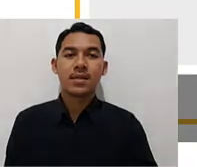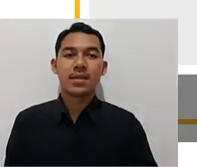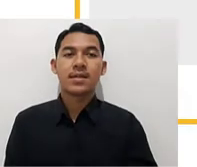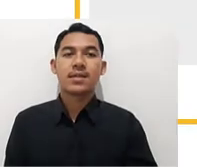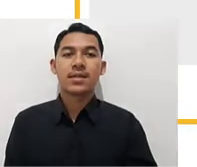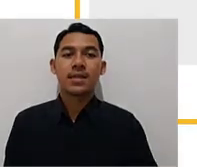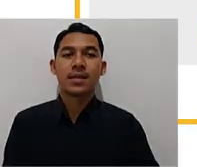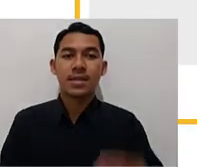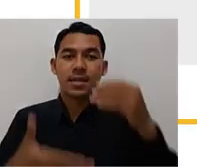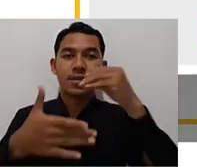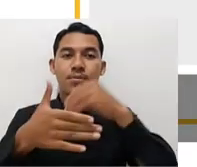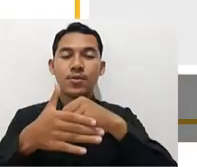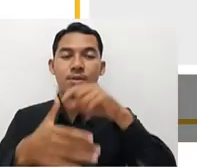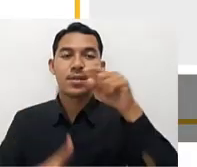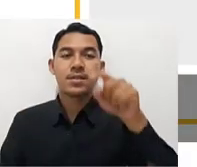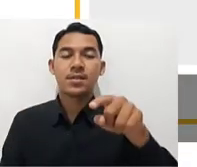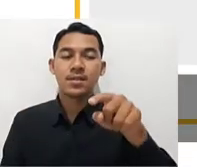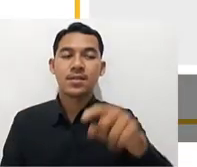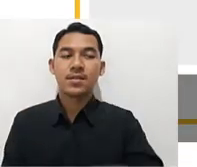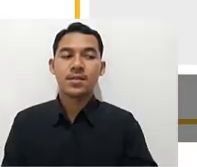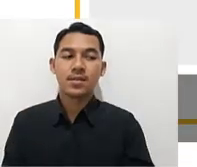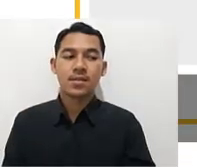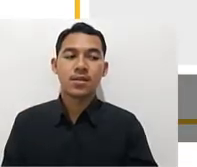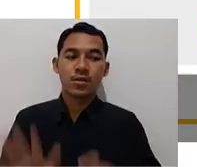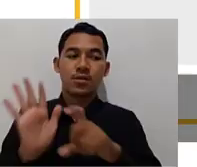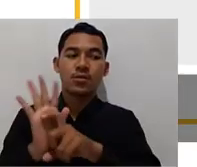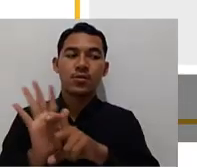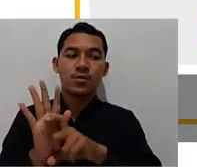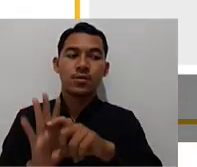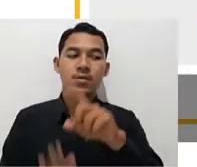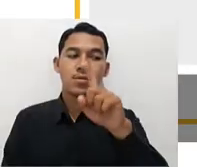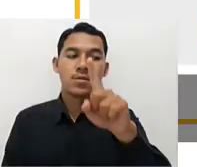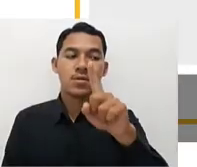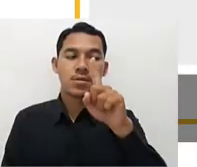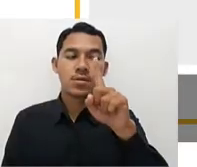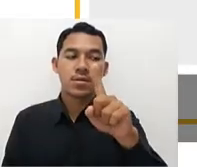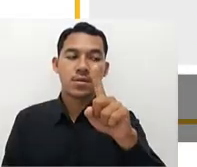nih ya. Inputnya di sini nih. Misalkan inputnya